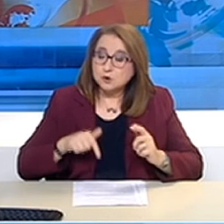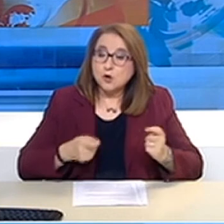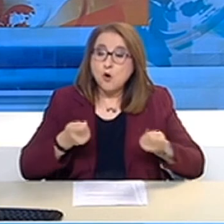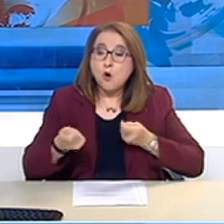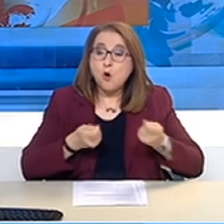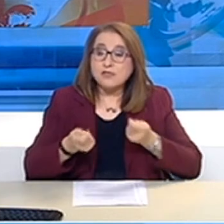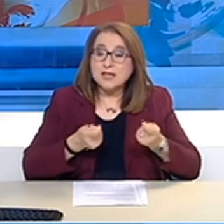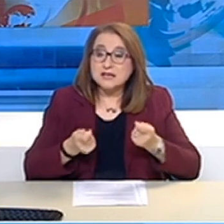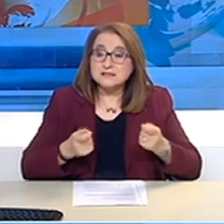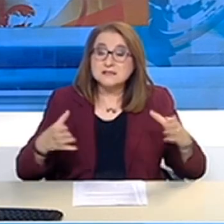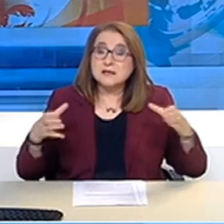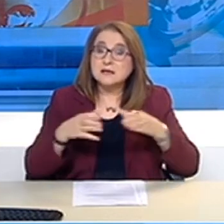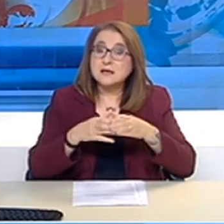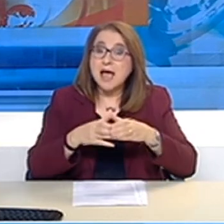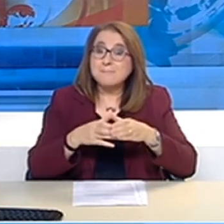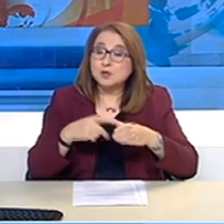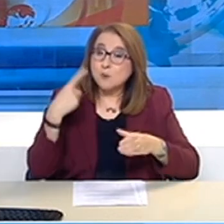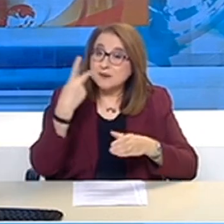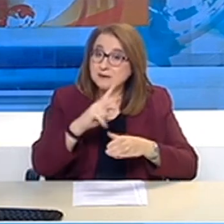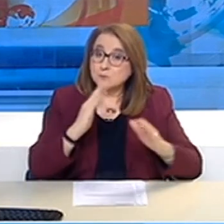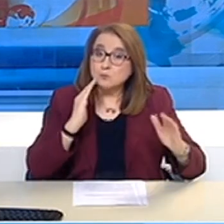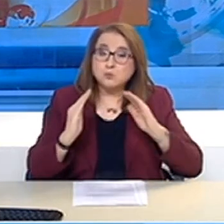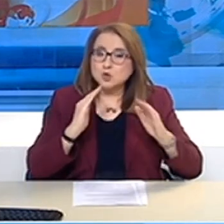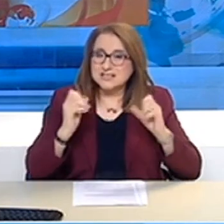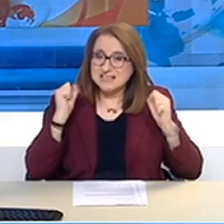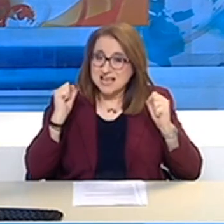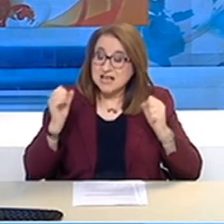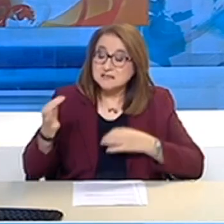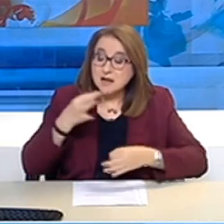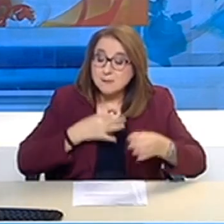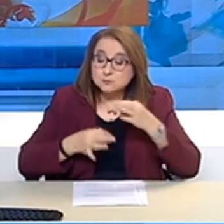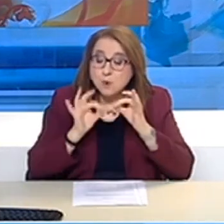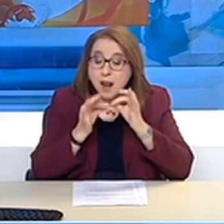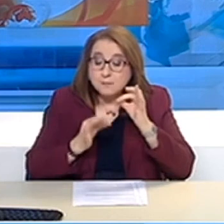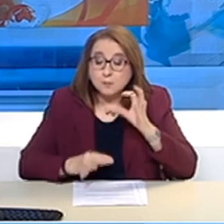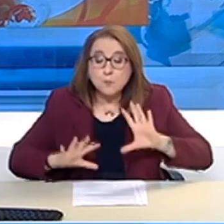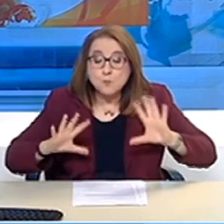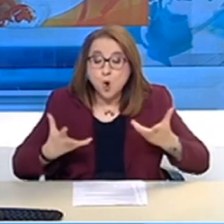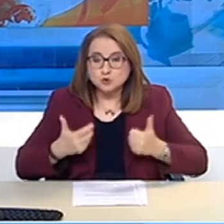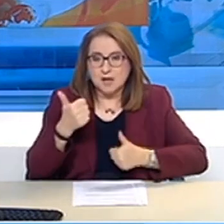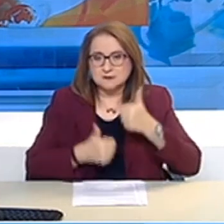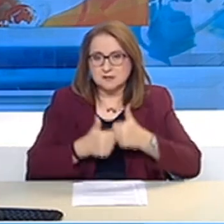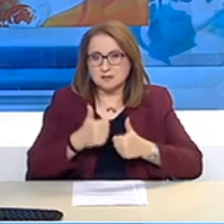Εθνικής Επιτροπής Προστασίας της Δημόσιας Υγείας για επιμέρους πτυχές του τρόπου διεξαγωγής των εξετάσεων.